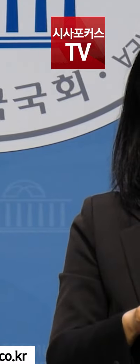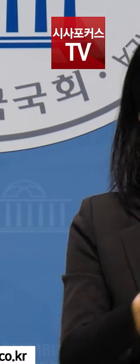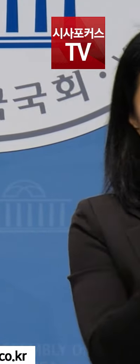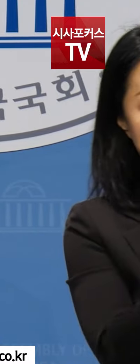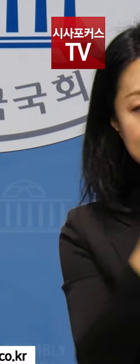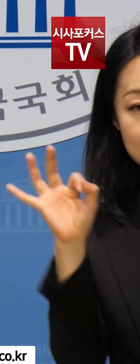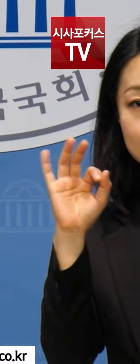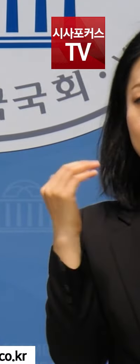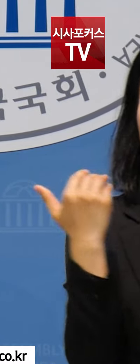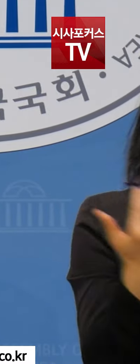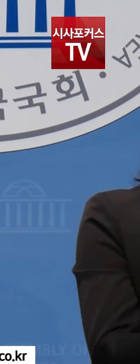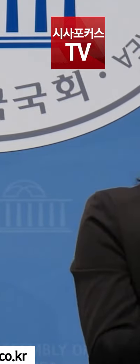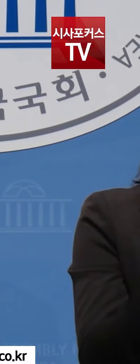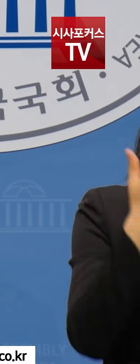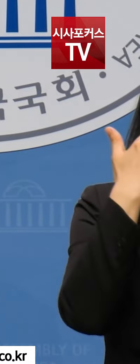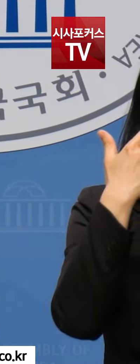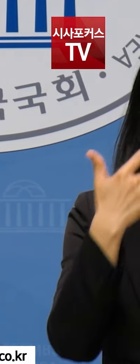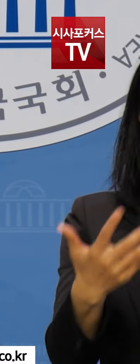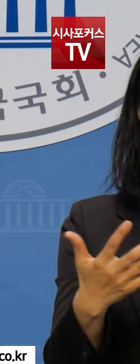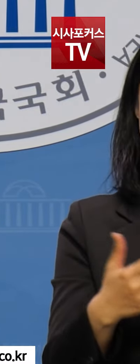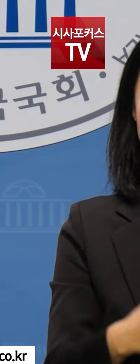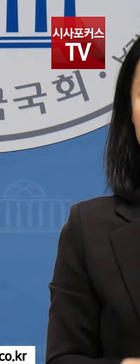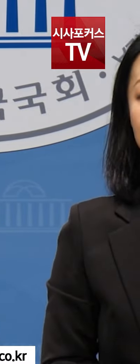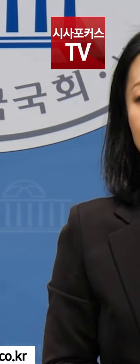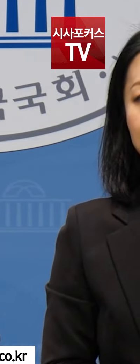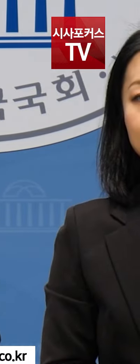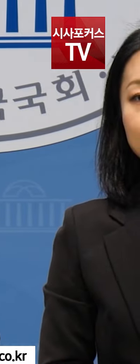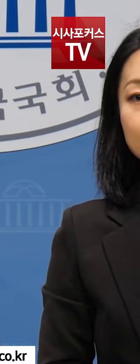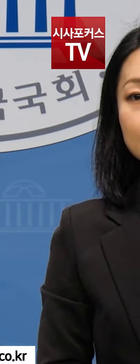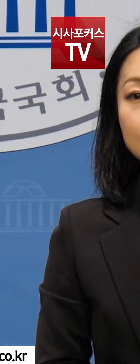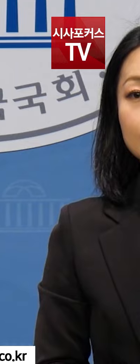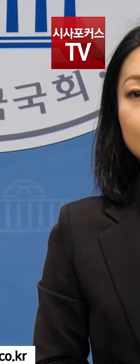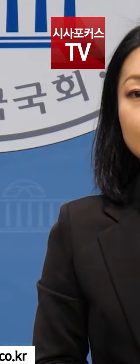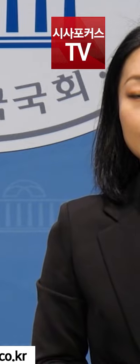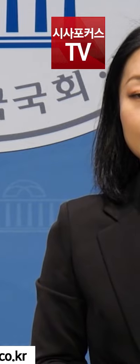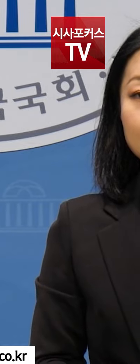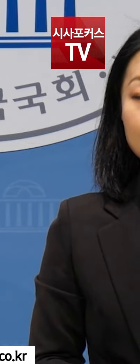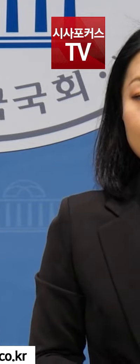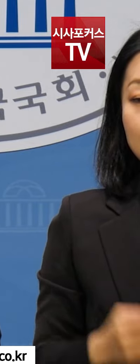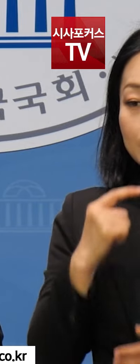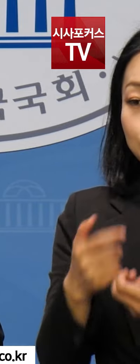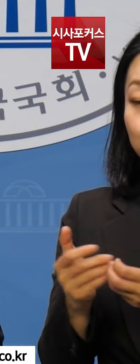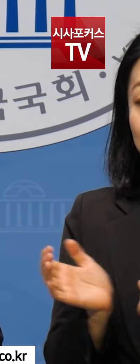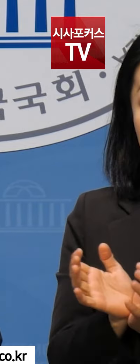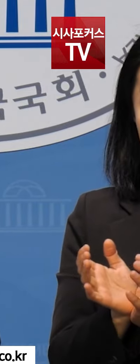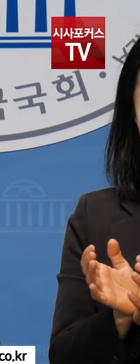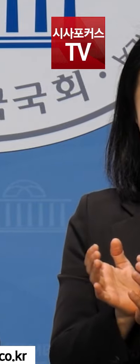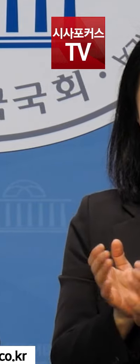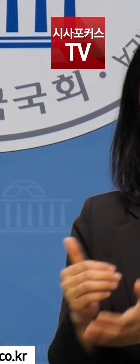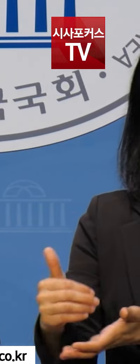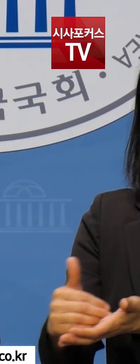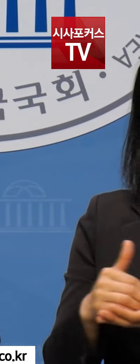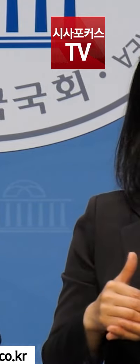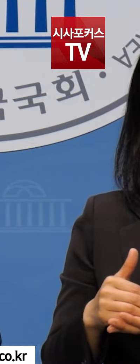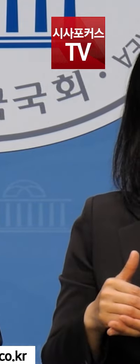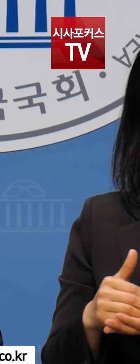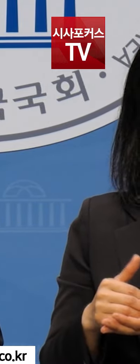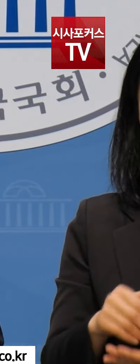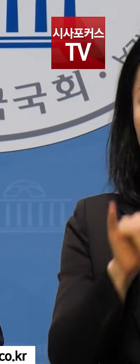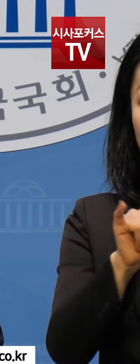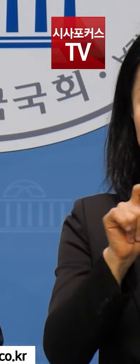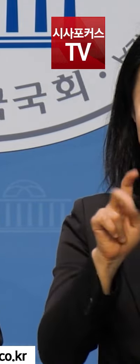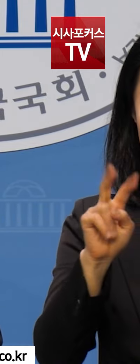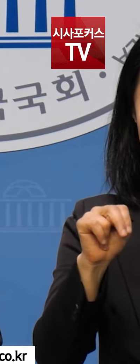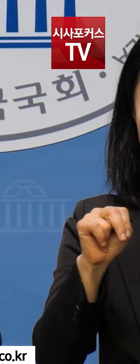사실상 종지부를 찍은 것이나 다름없습니다. 민주당이 거금과 억조처럼 들고 나오는